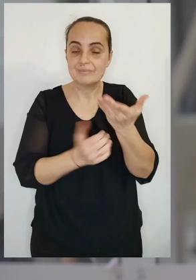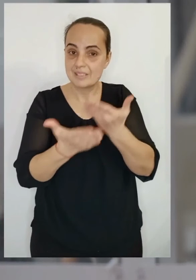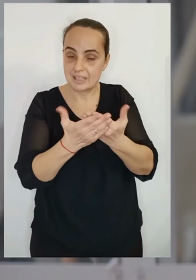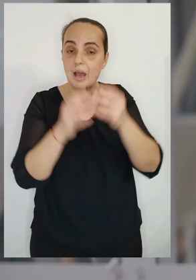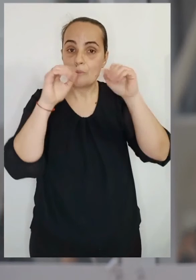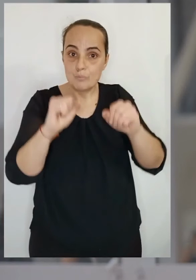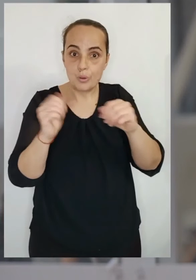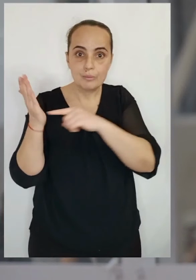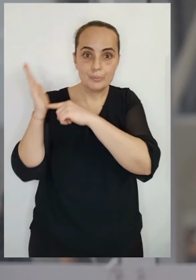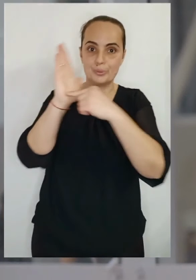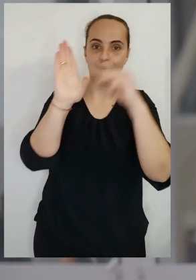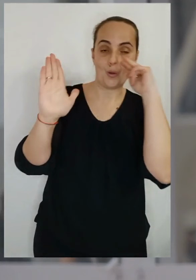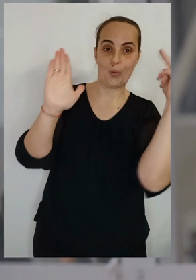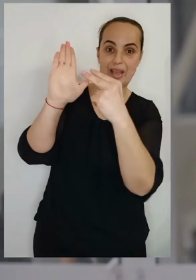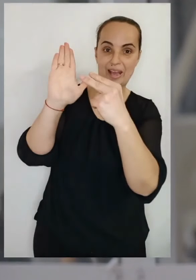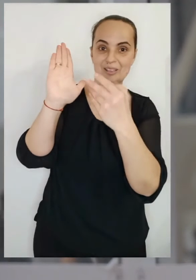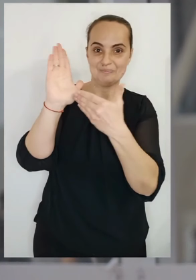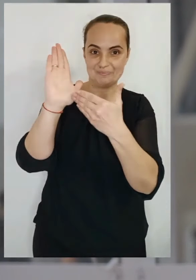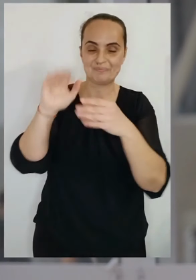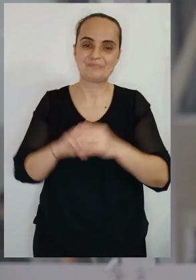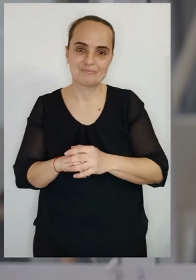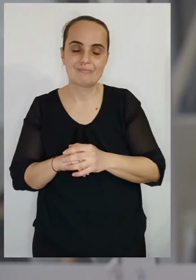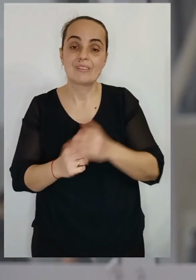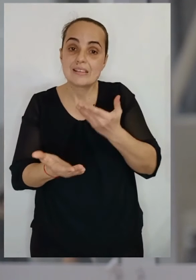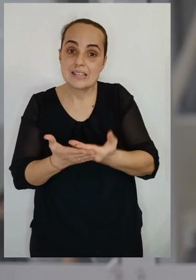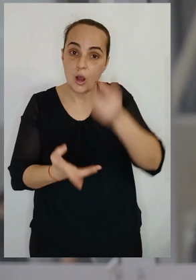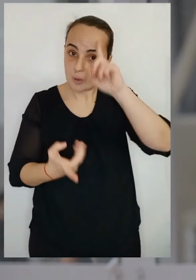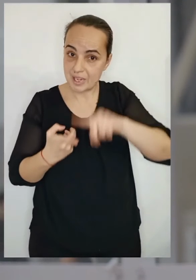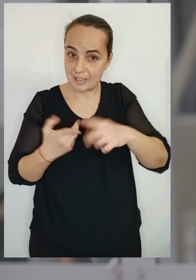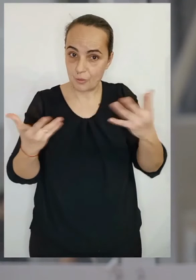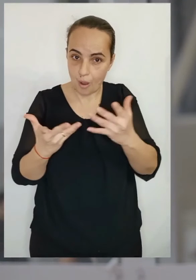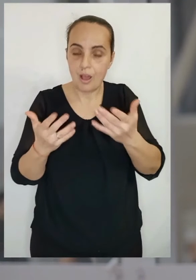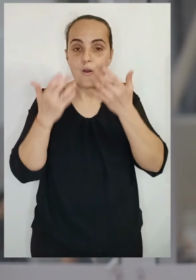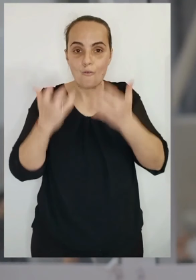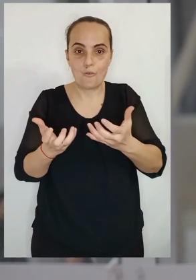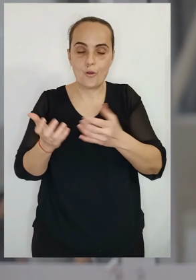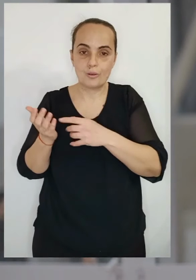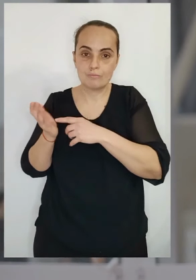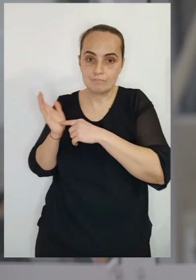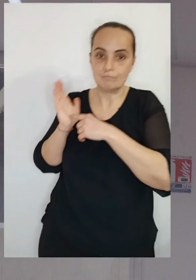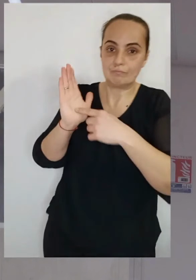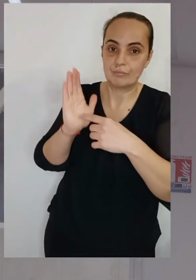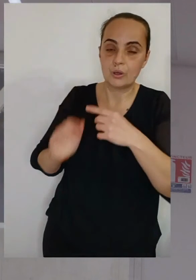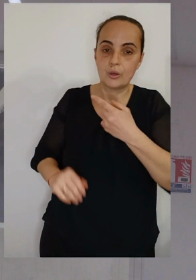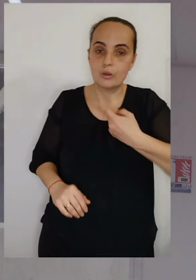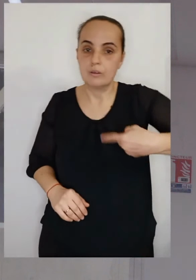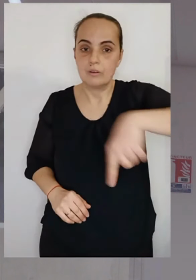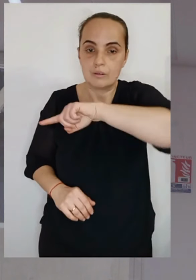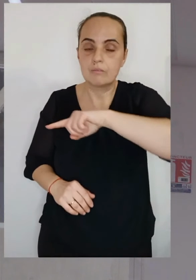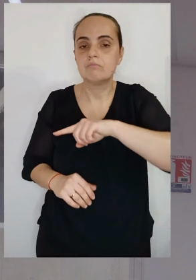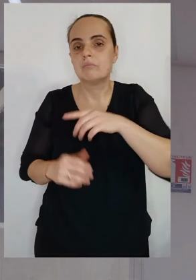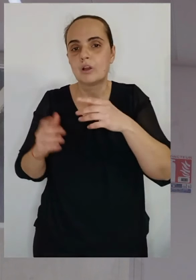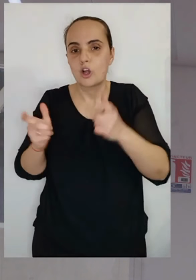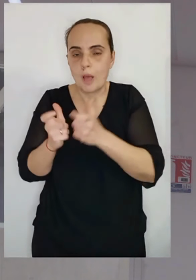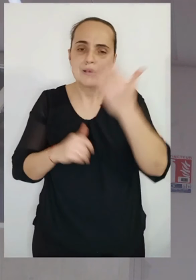avoir de l'exposition. Donc l'objectif qu'on a aussi c'est de mettre en avant tous les clubs, tout le monde connaît le